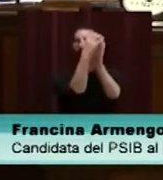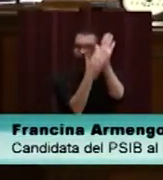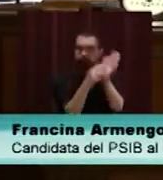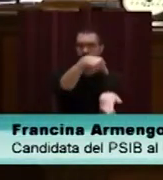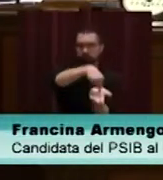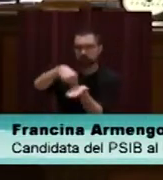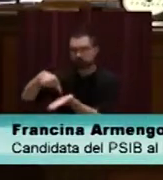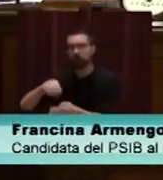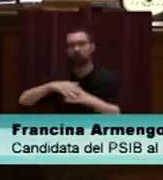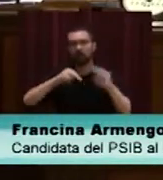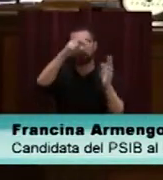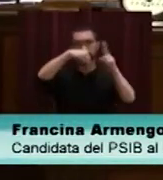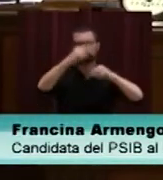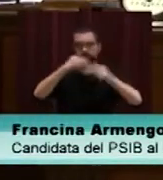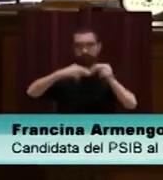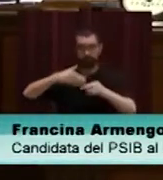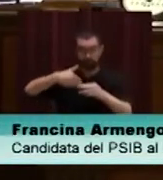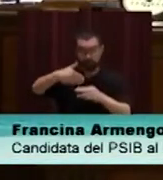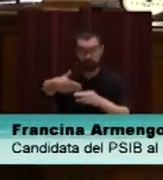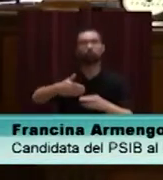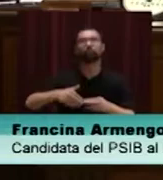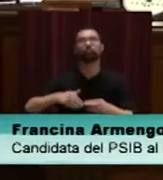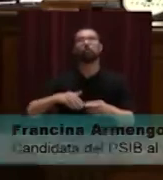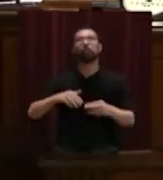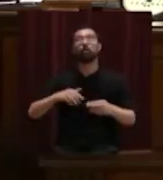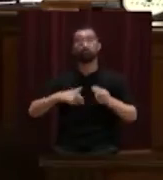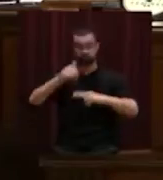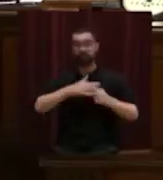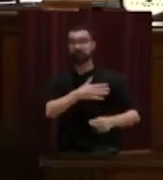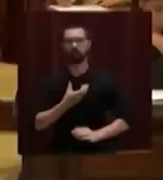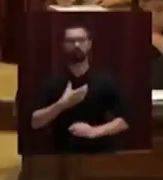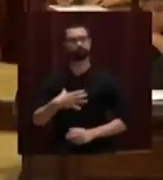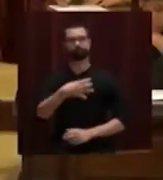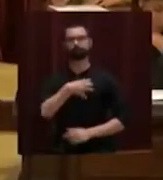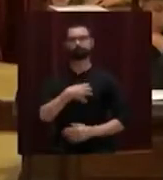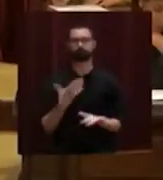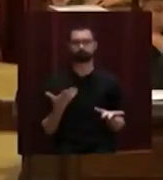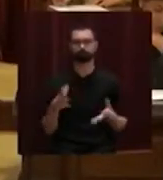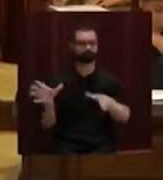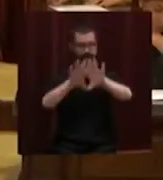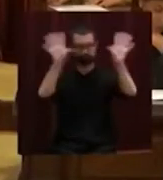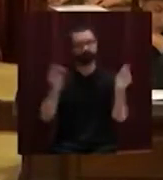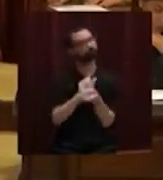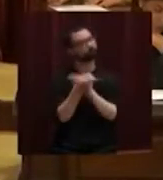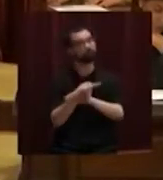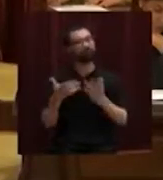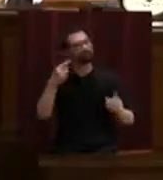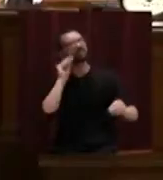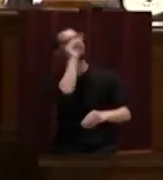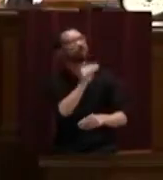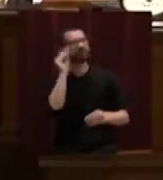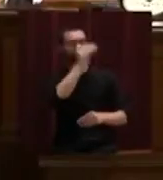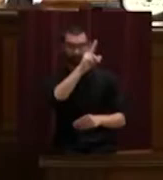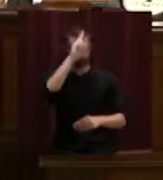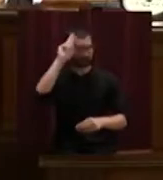fomentaran tant la construcció com la sortida al mercat d'habitatges en règim de lloguer de llarga durada. Posar límits al turisme d'accés és un altre dels